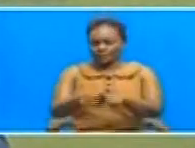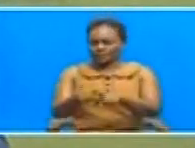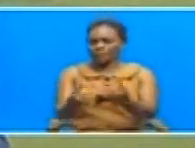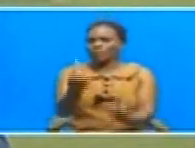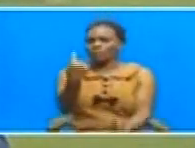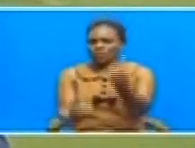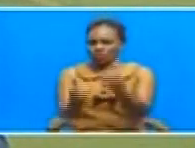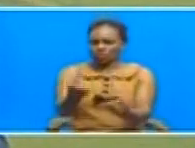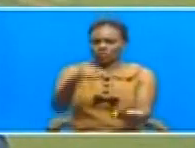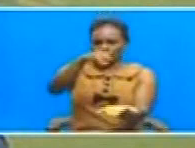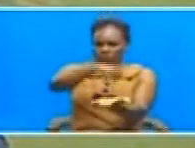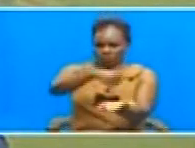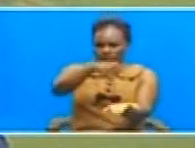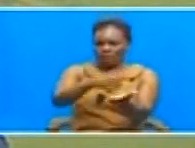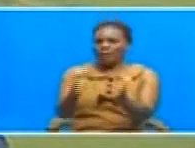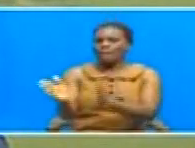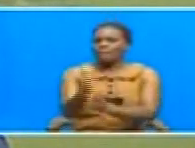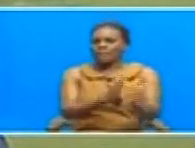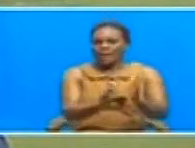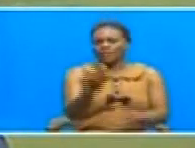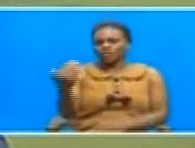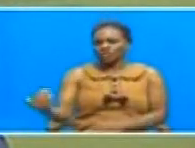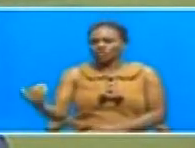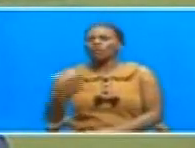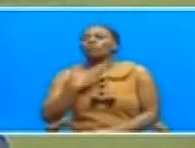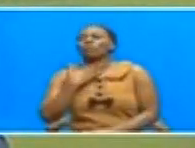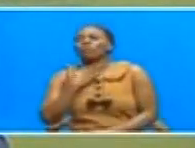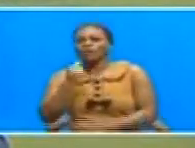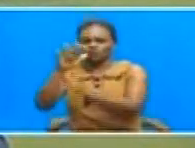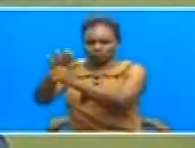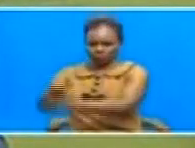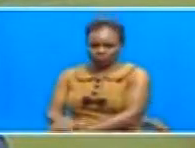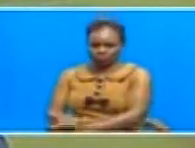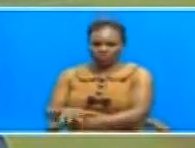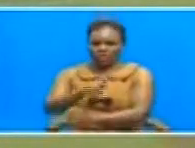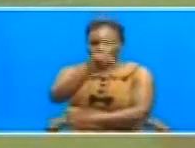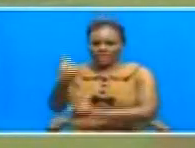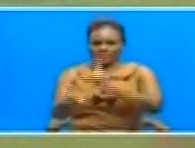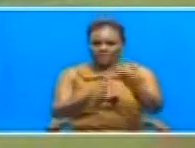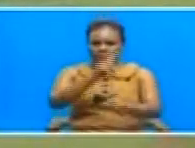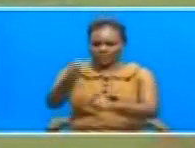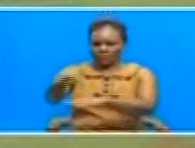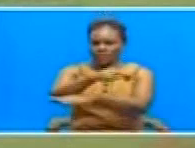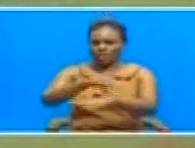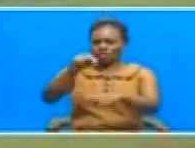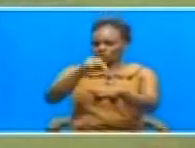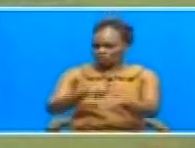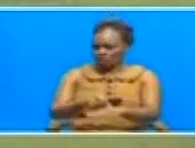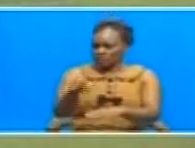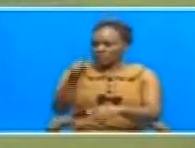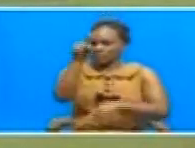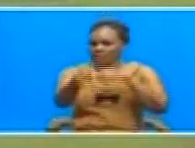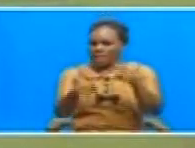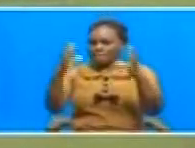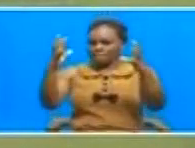huo ukihusishwa na mipango ya wanafunzi kutaka kuhujumu kufanyika kwa mtihani wa mwisho wa muhula. Kisa hiki